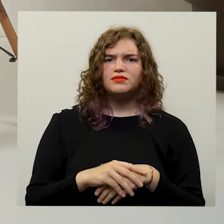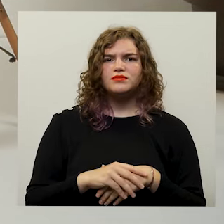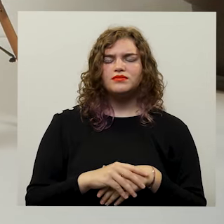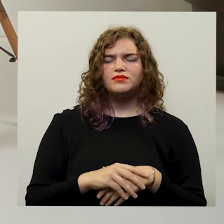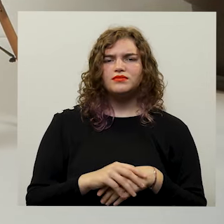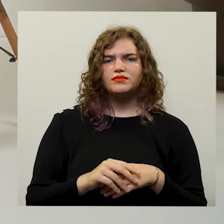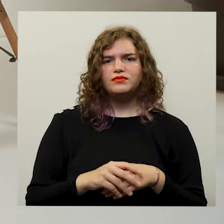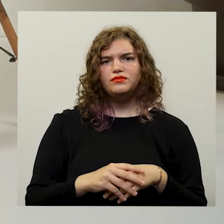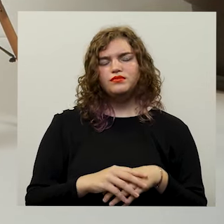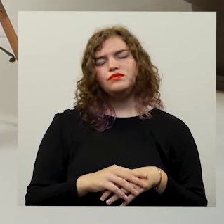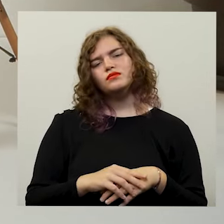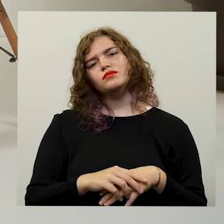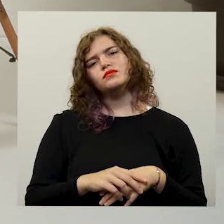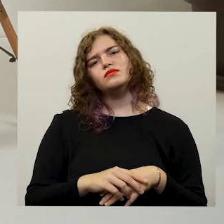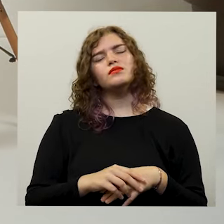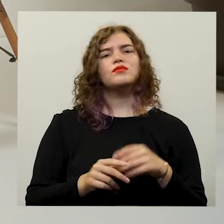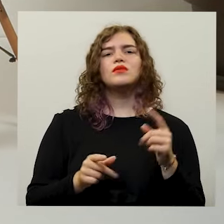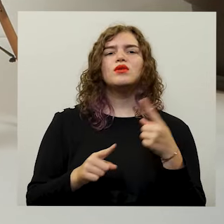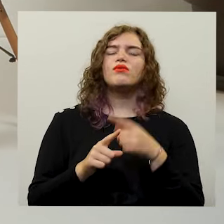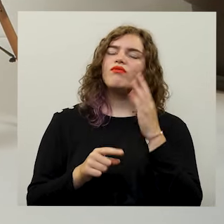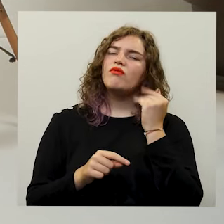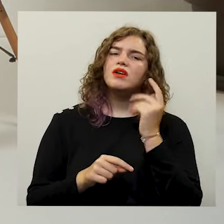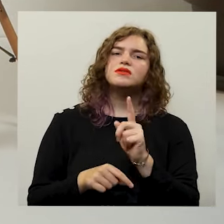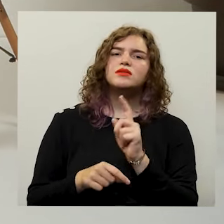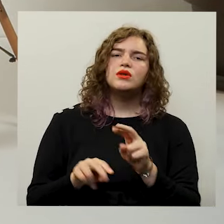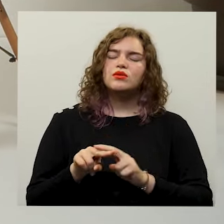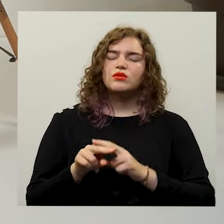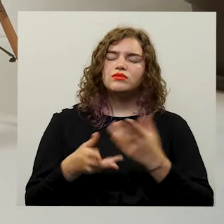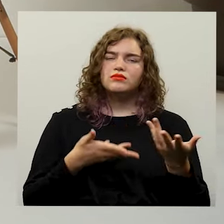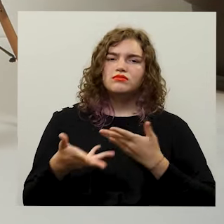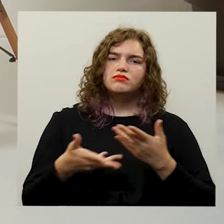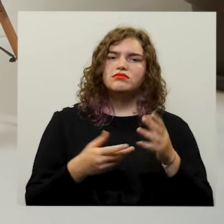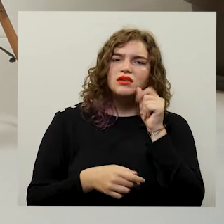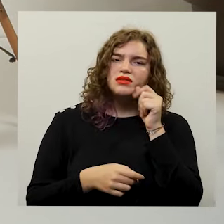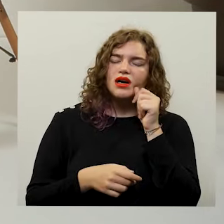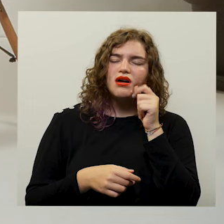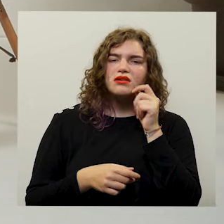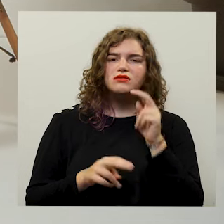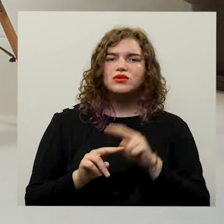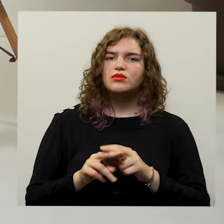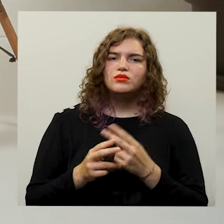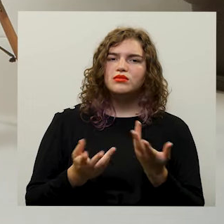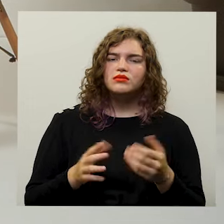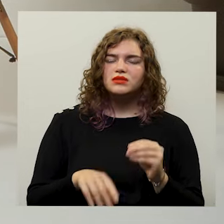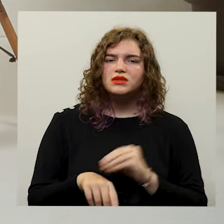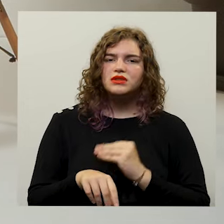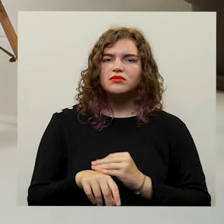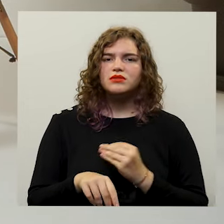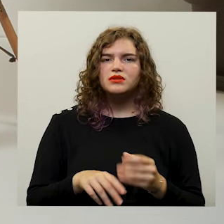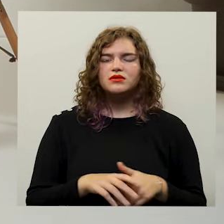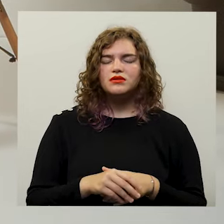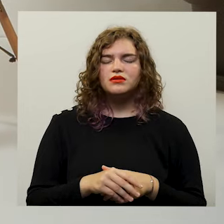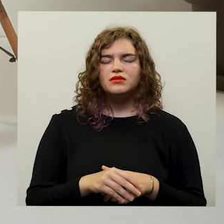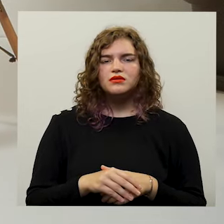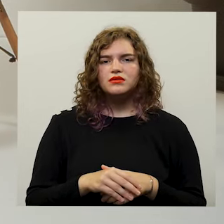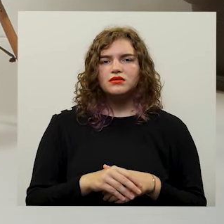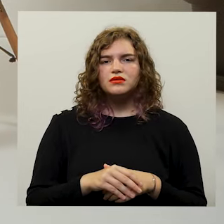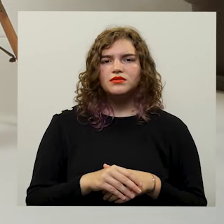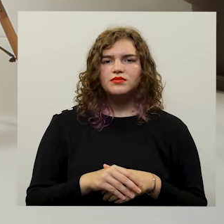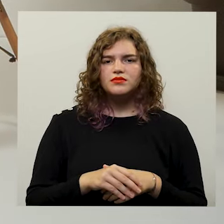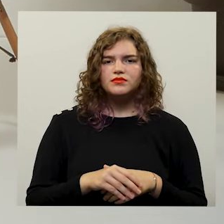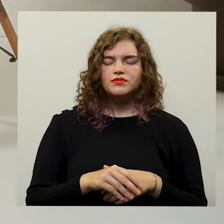Cu fetița ta, cum te porți ca un tată da, o credincios, mare... iubitor?